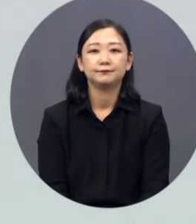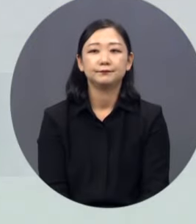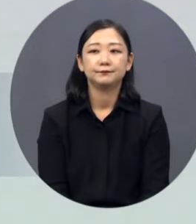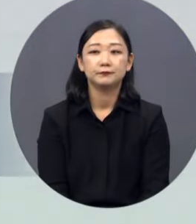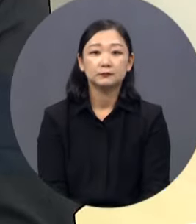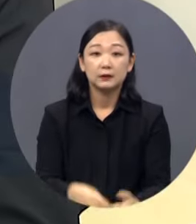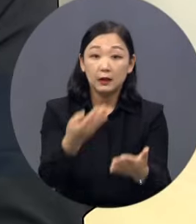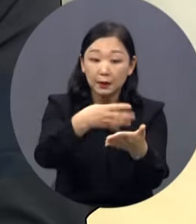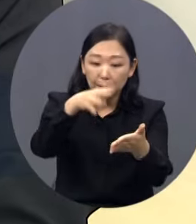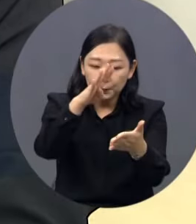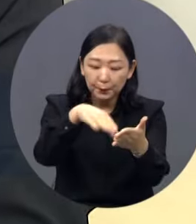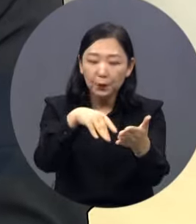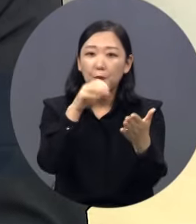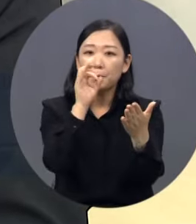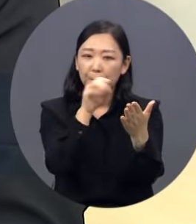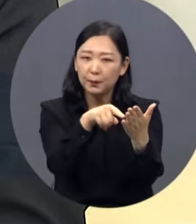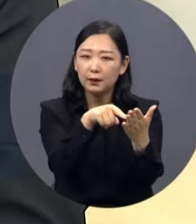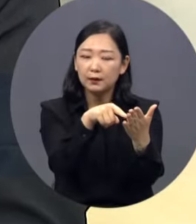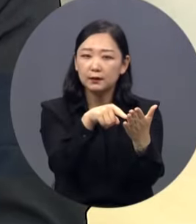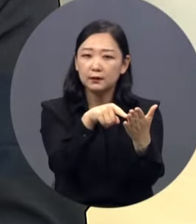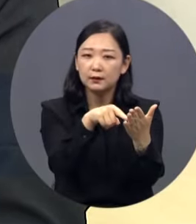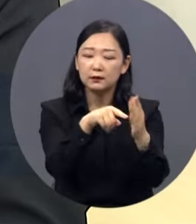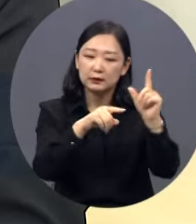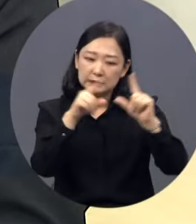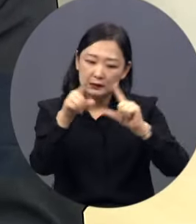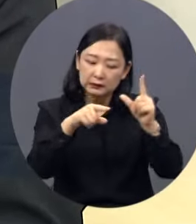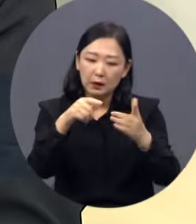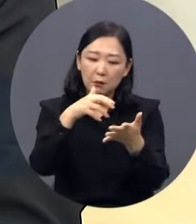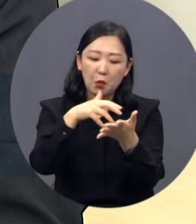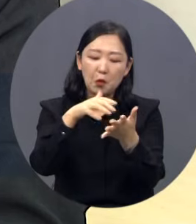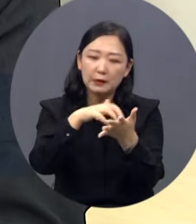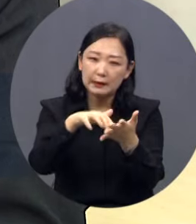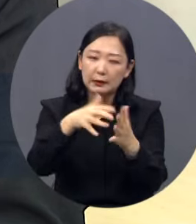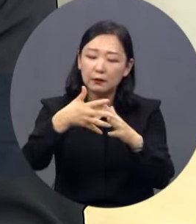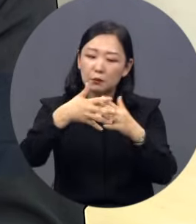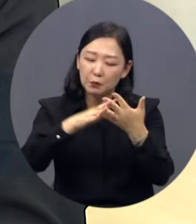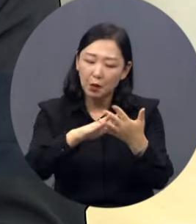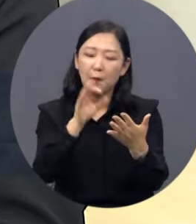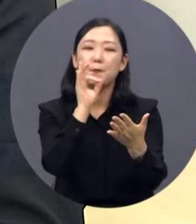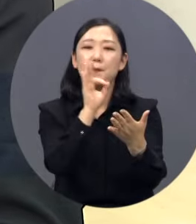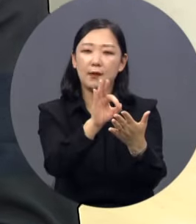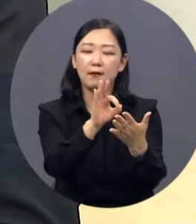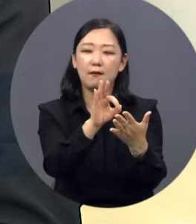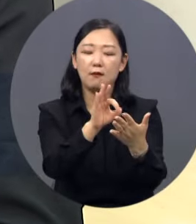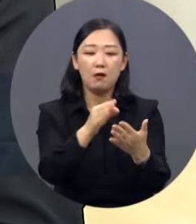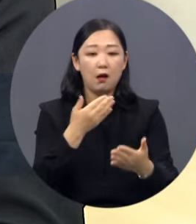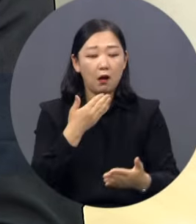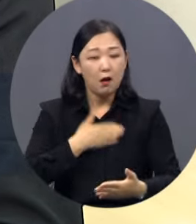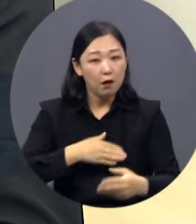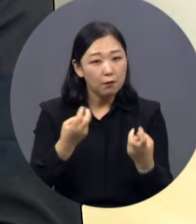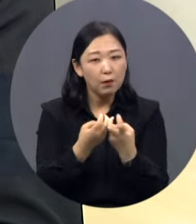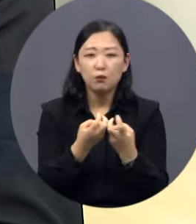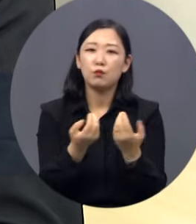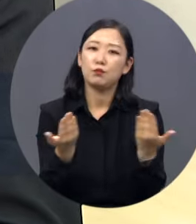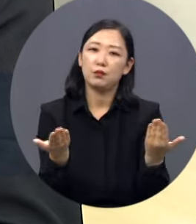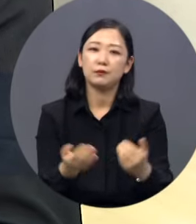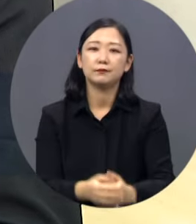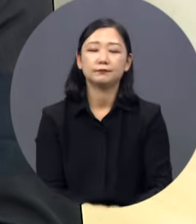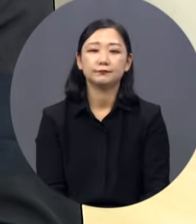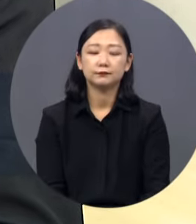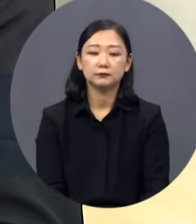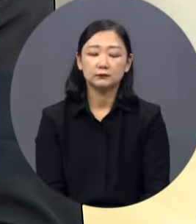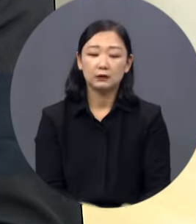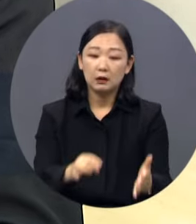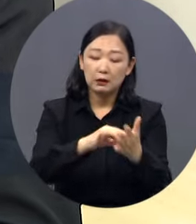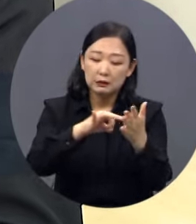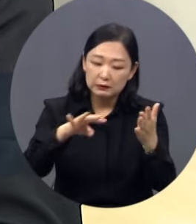표 있는 뭐 재무상 대표나 손익 계산서에 나와 있는 여러 가지 재을 보면 알 방법은 전혀 없습니다 예 그니까 재세